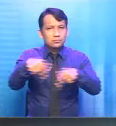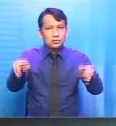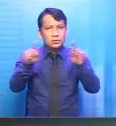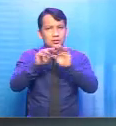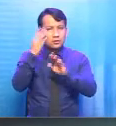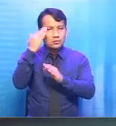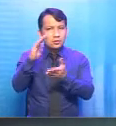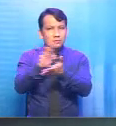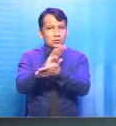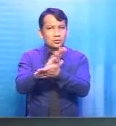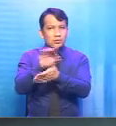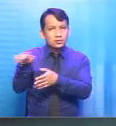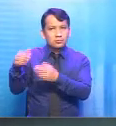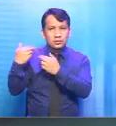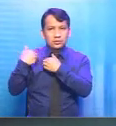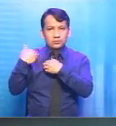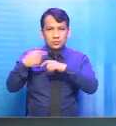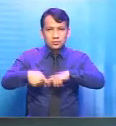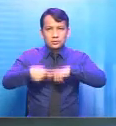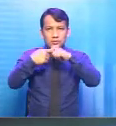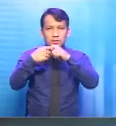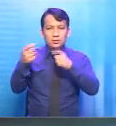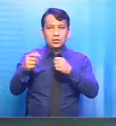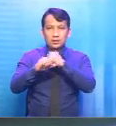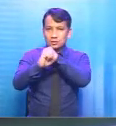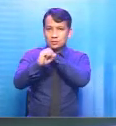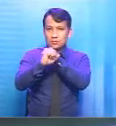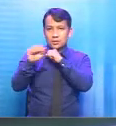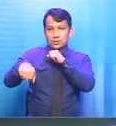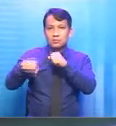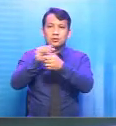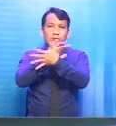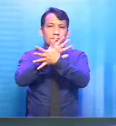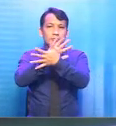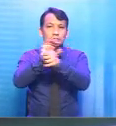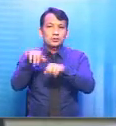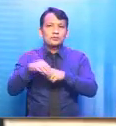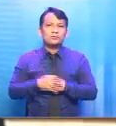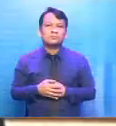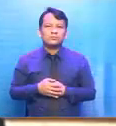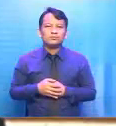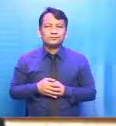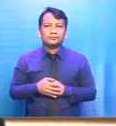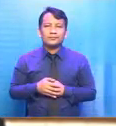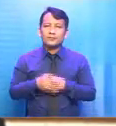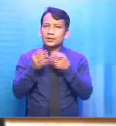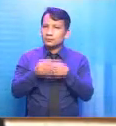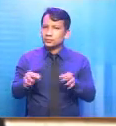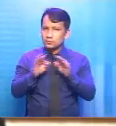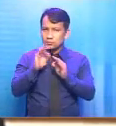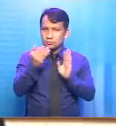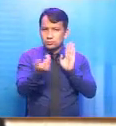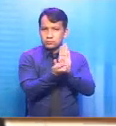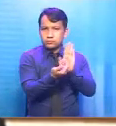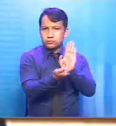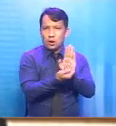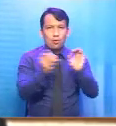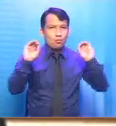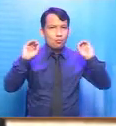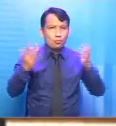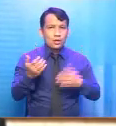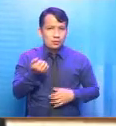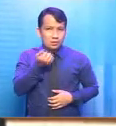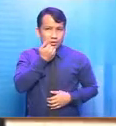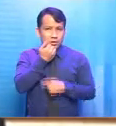mga sinuspinding opisyal sa kampanya kontra COVID-19. Kung sakaling mapatunayan na wala naman talaga pong